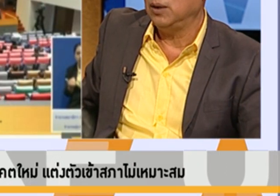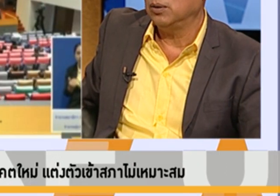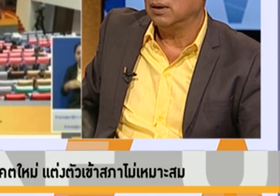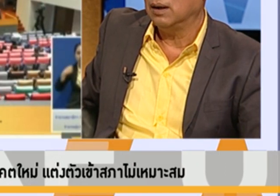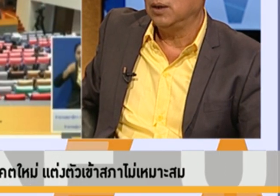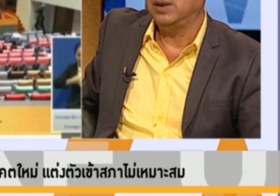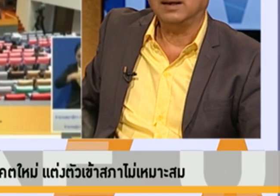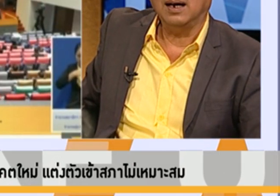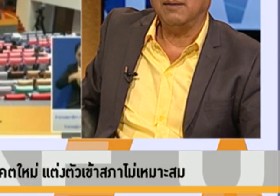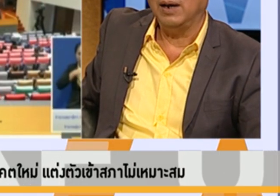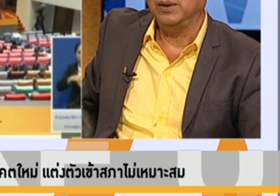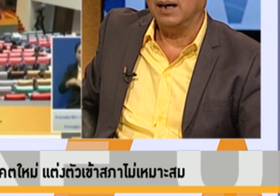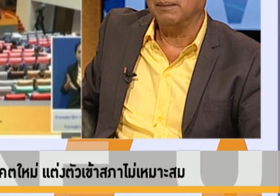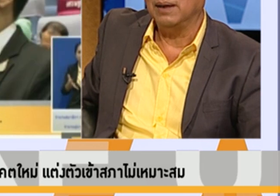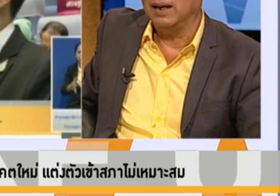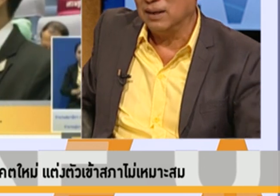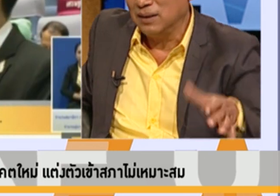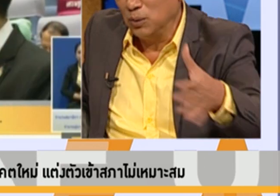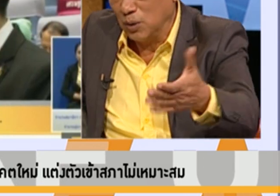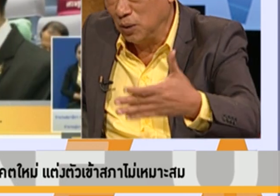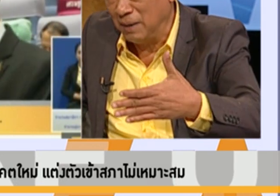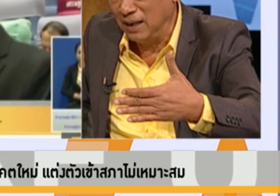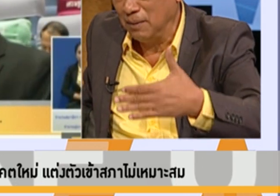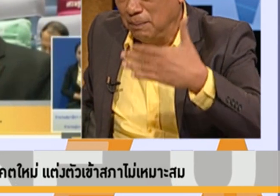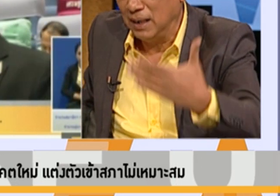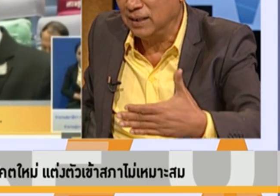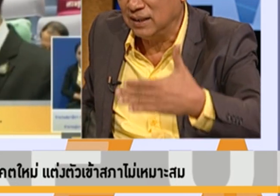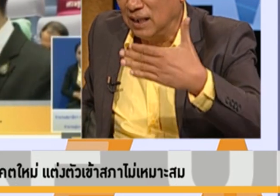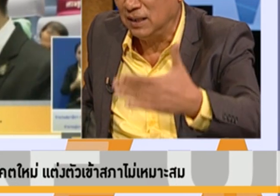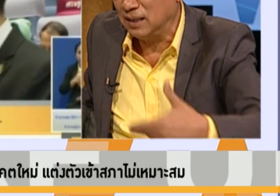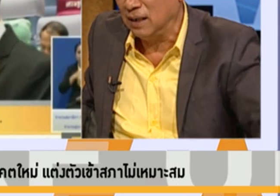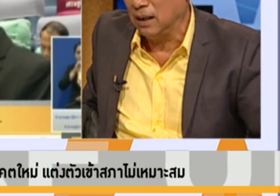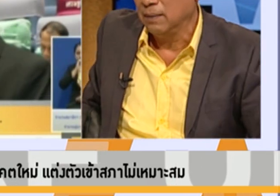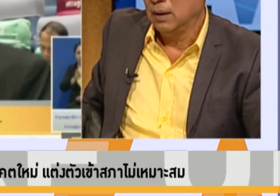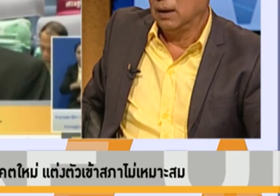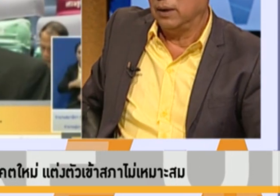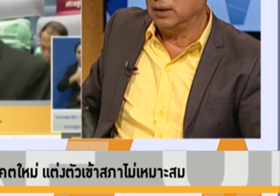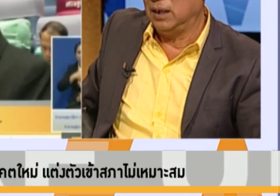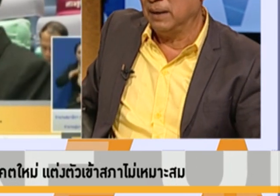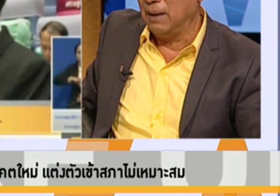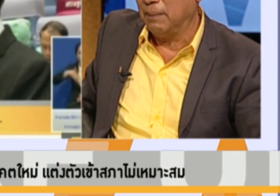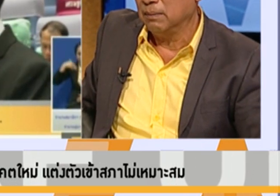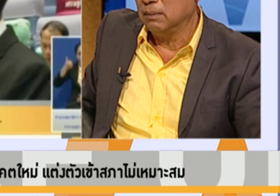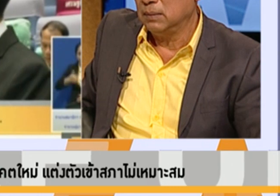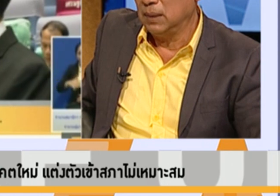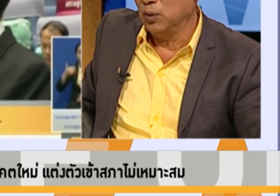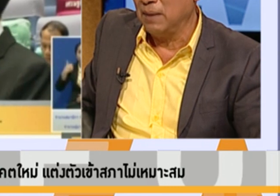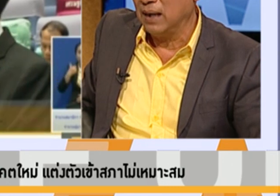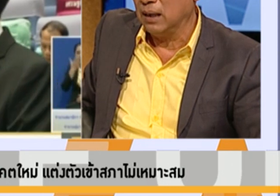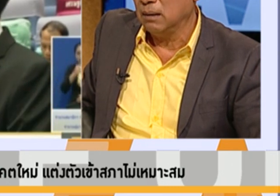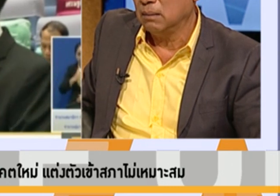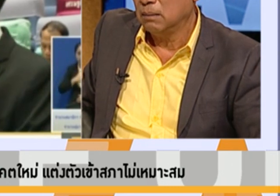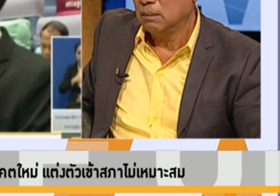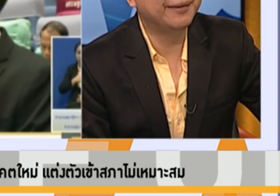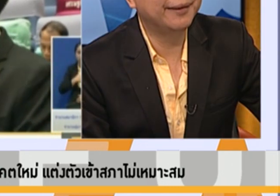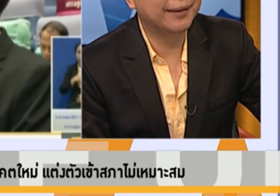700,000 อายุเด็กวัยรุ่นเนี่ยหมายถึงว่าเด็กรุ่นคนรุ่นใหม่เนี่ยปีละ 700,000 700,000 เนี่ย ฮะ เราจะชิงมาได้แบบจำนวนม